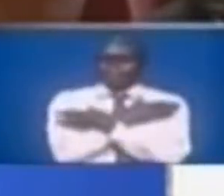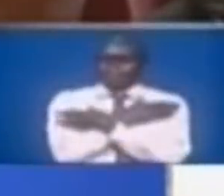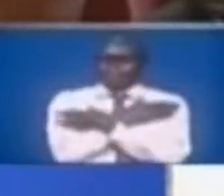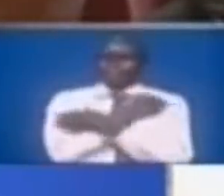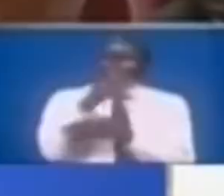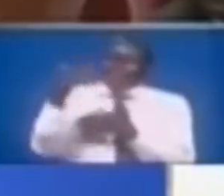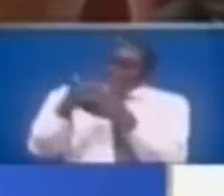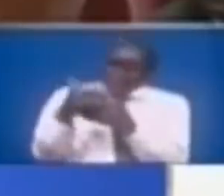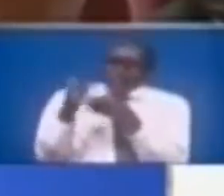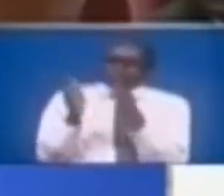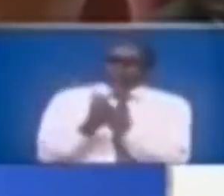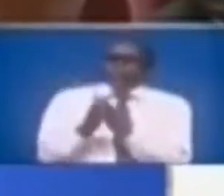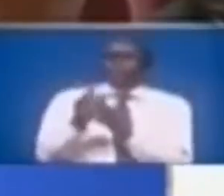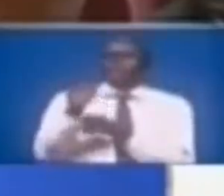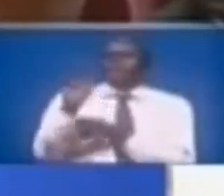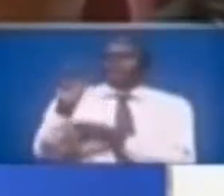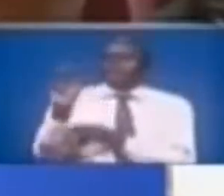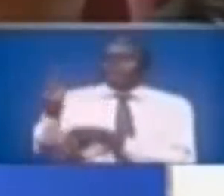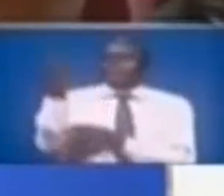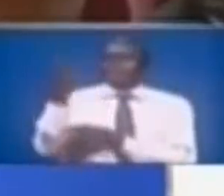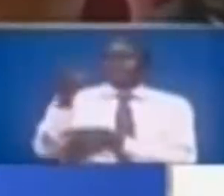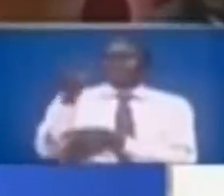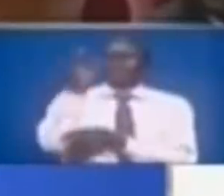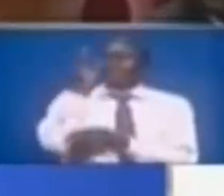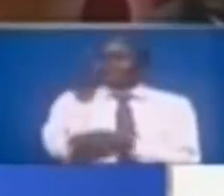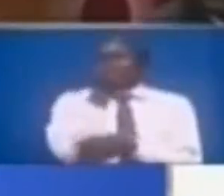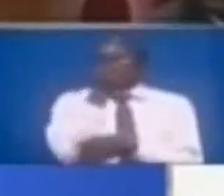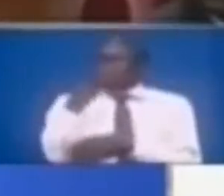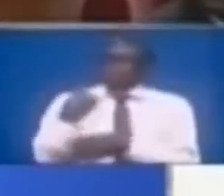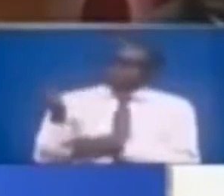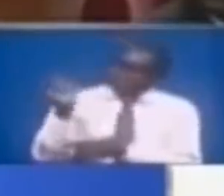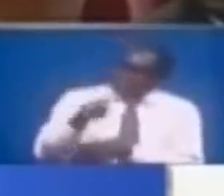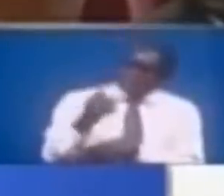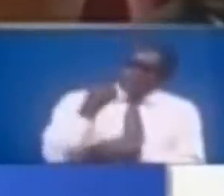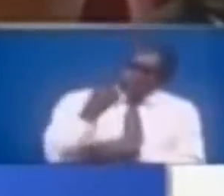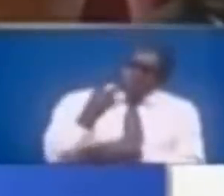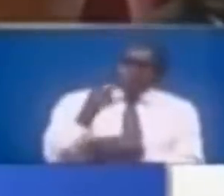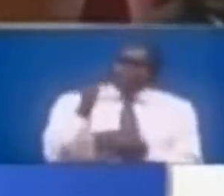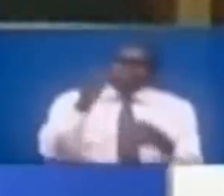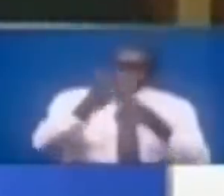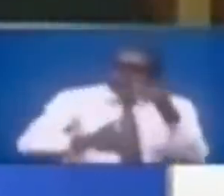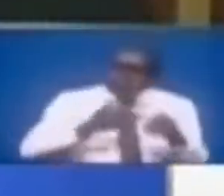alikuwa karibu sana na Rais Kibaki, nikamwambia mimi naomba kuja kuja kuona tu mmefikia wapi.